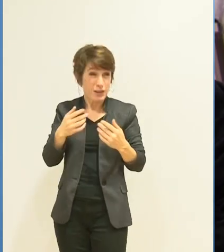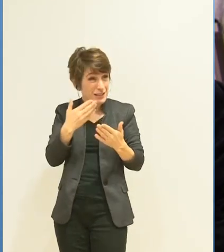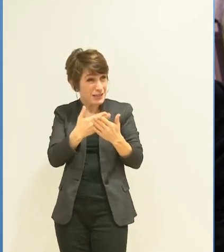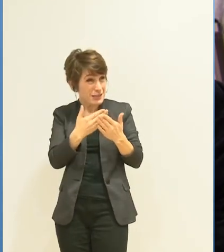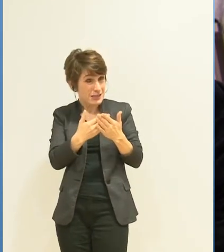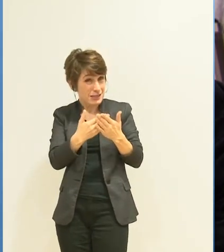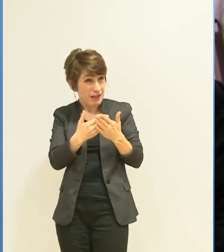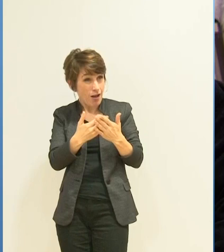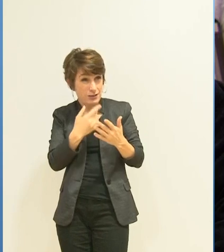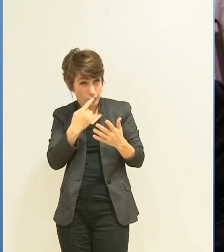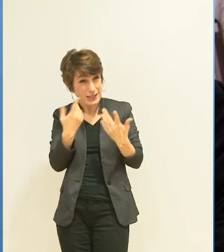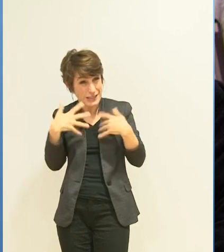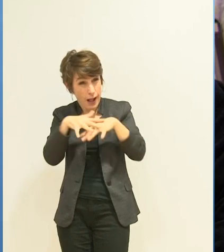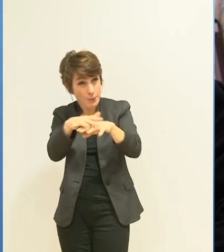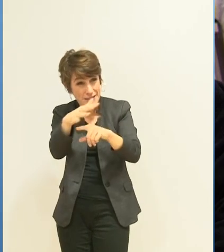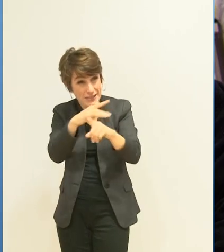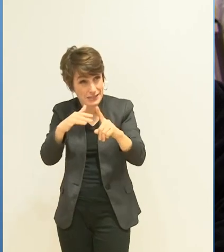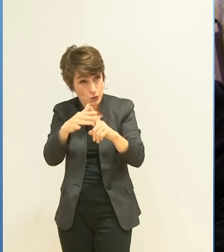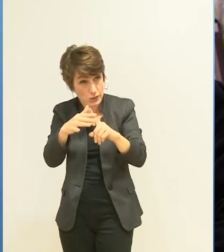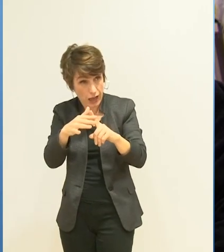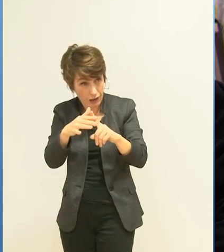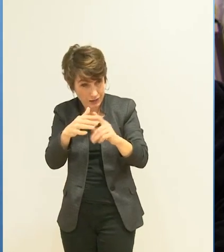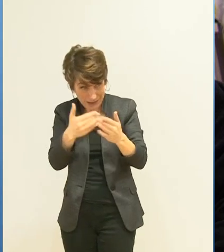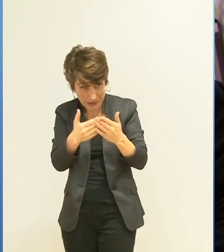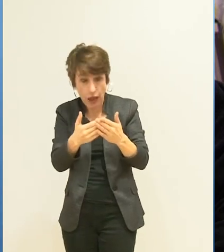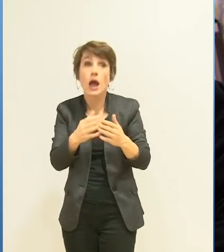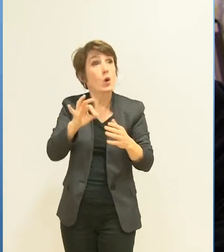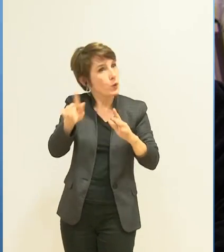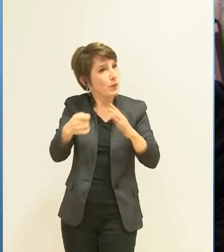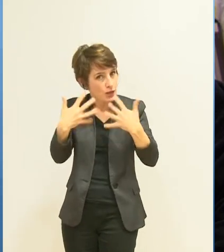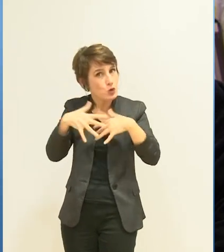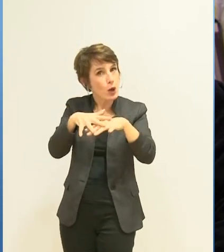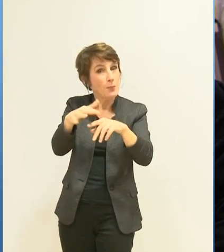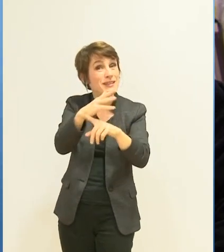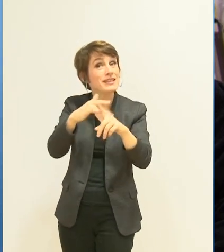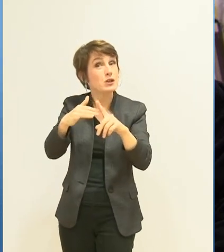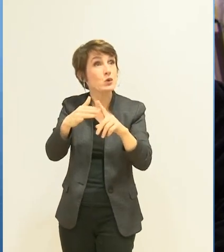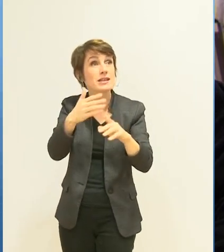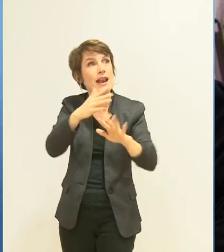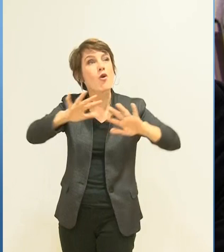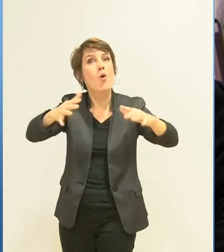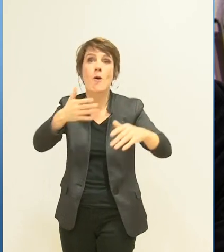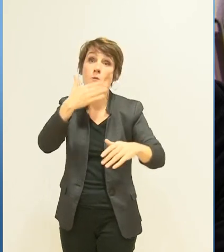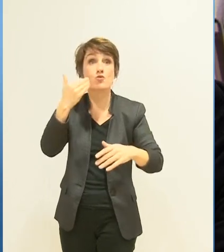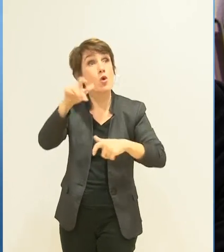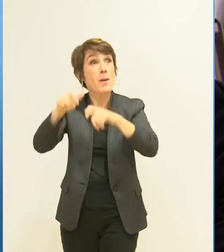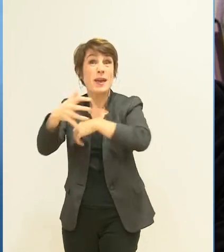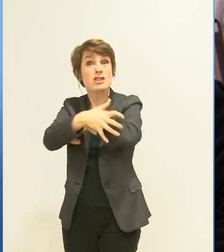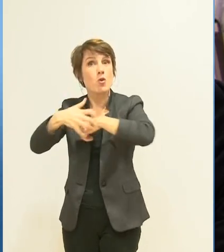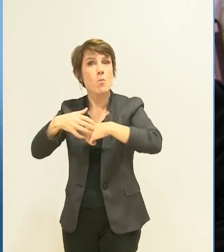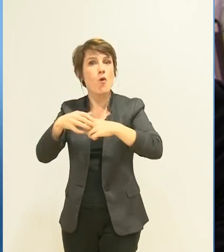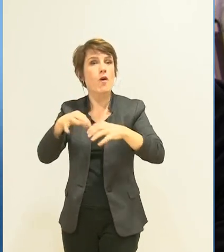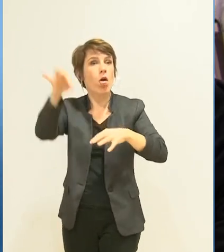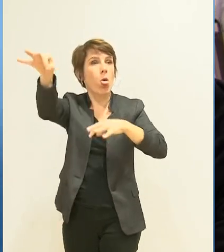oui elle est bienvenue si l'on réussissait à disperser les pauvres dans son principe et à une échelle bien